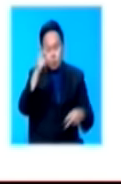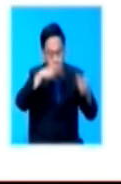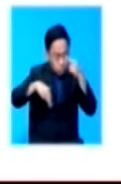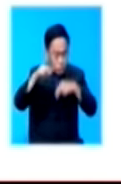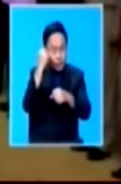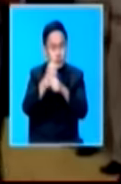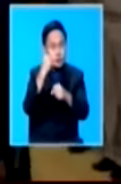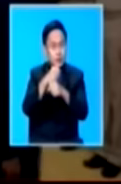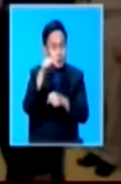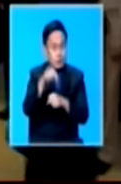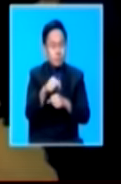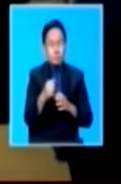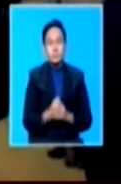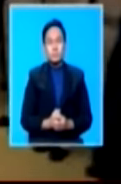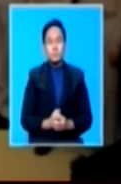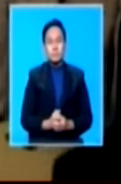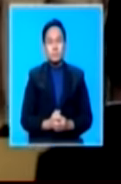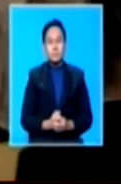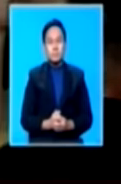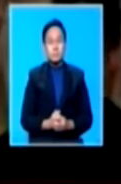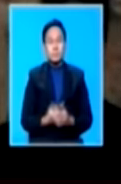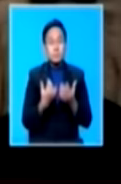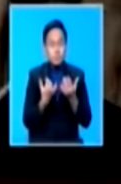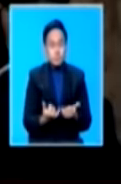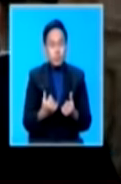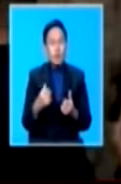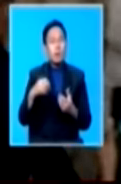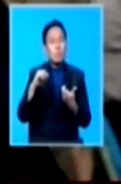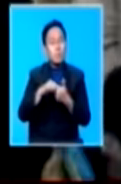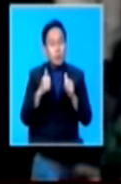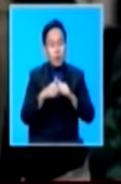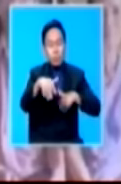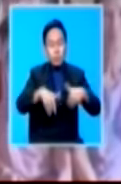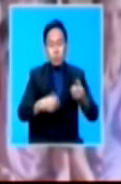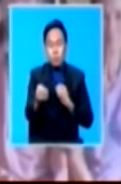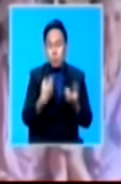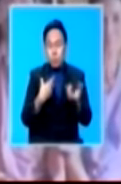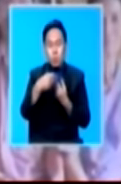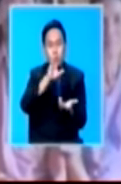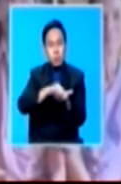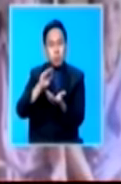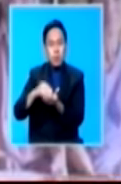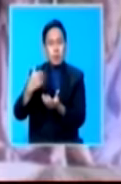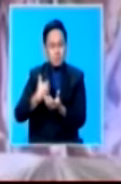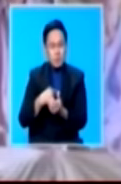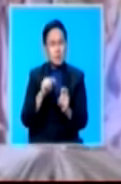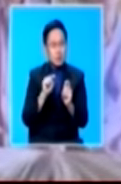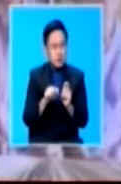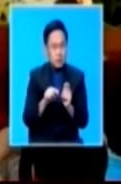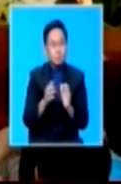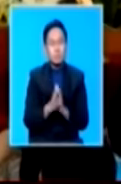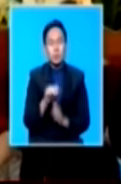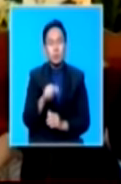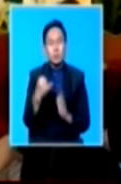ที่รับผิดชอบนะครับก็ได้รับฟังปัญหาของประชาชนในพื้นที่ที่บริเวณบ้านห้วยโมงนะ